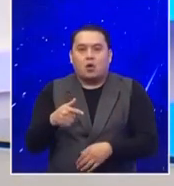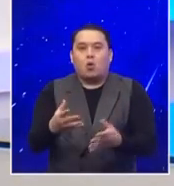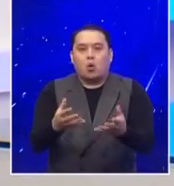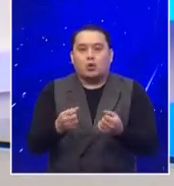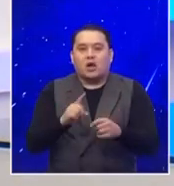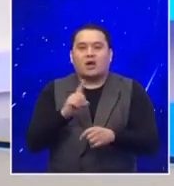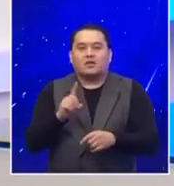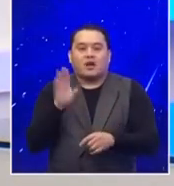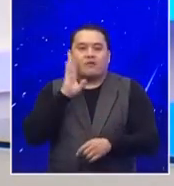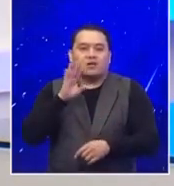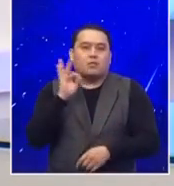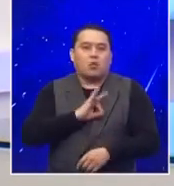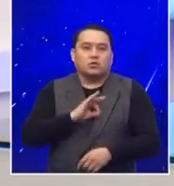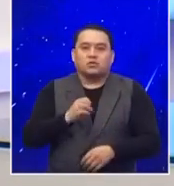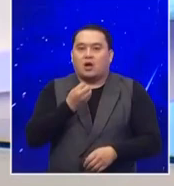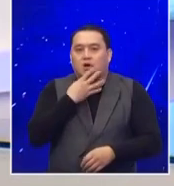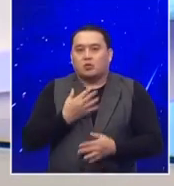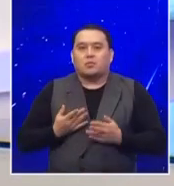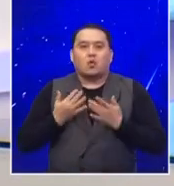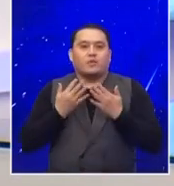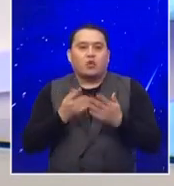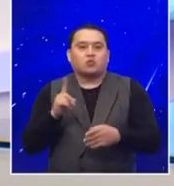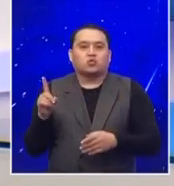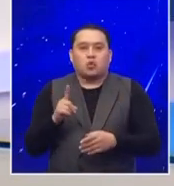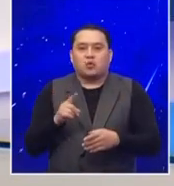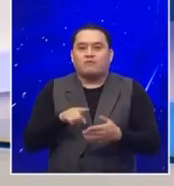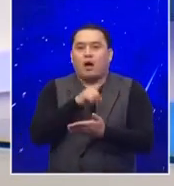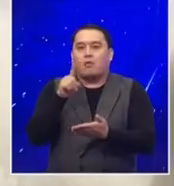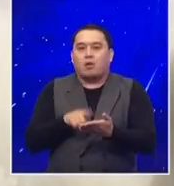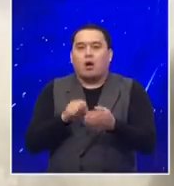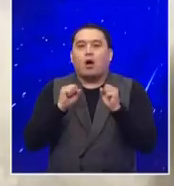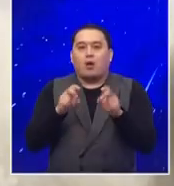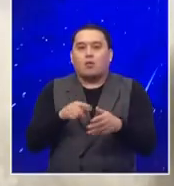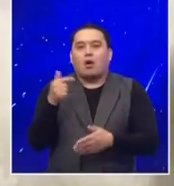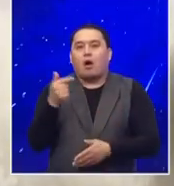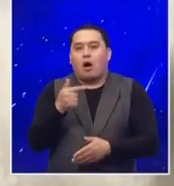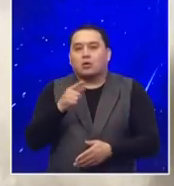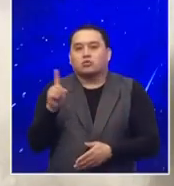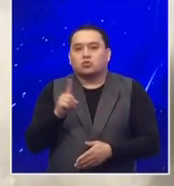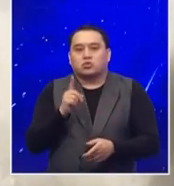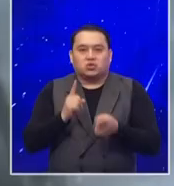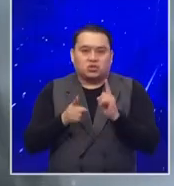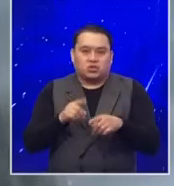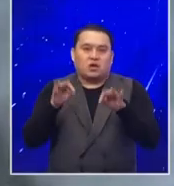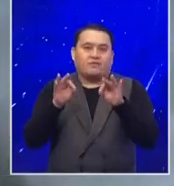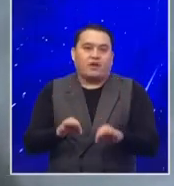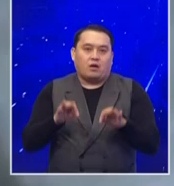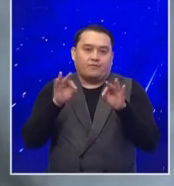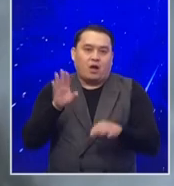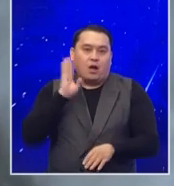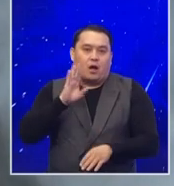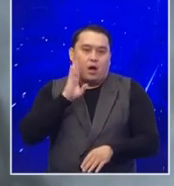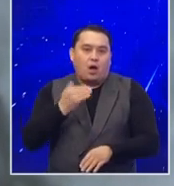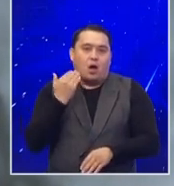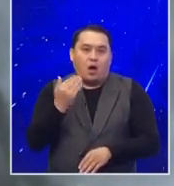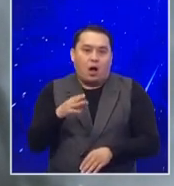он отмечает, вода пользуется хорошим спросом. На вопрос, как он может дать гарантию, что это действительно крещенская вода и